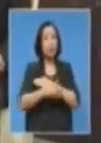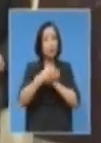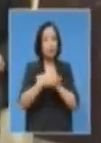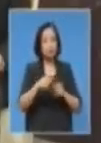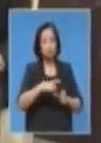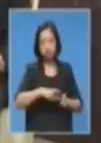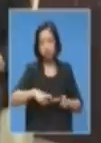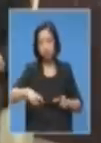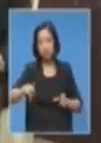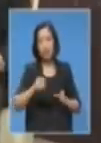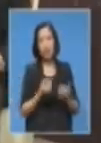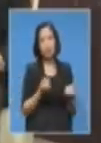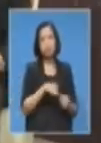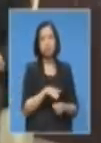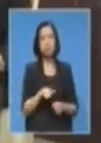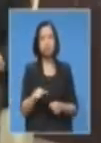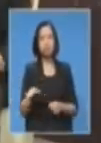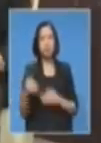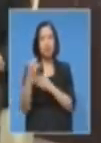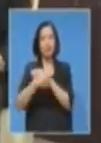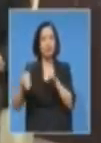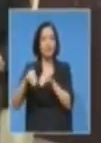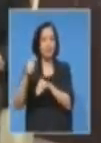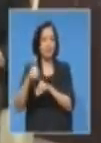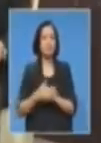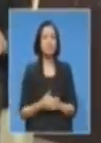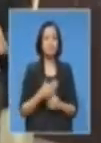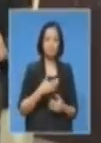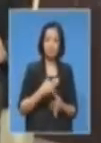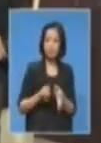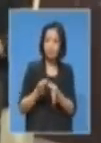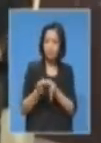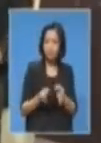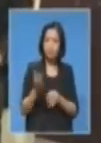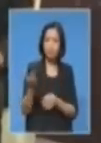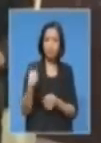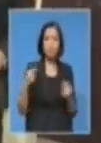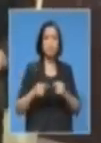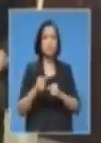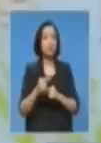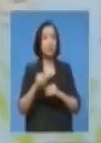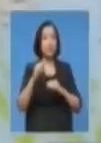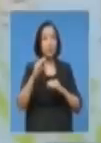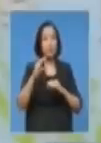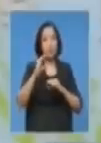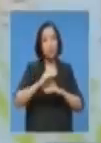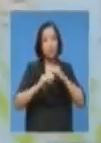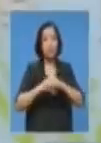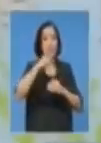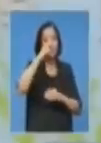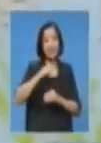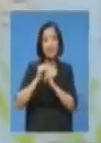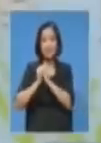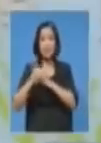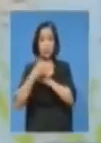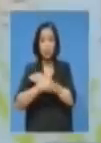AEC พอดีครับ ครับขออนุญาตเสริมท่านรองนายกครับในส่วนของโครงการรถไฟไทยจีนนั้นเนี่ยเป็น